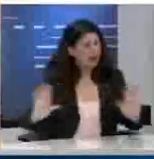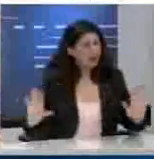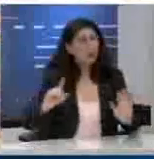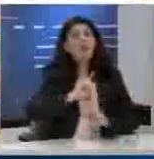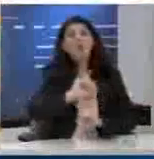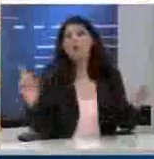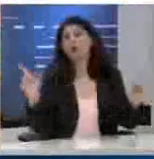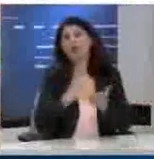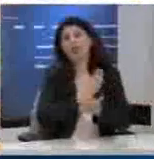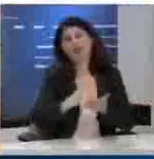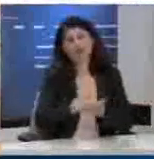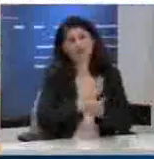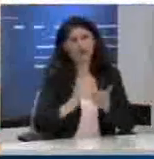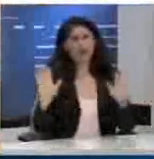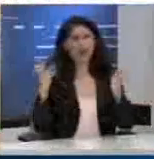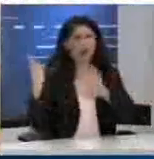ούτε διακρίσεις.